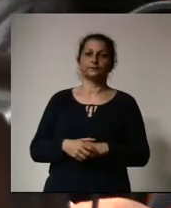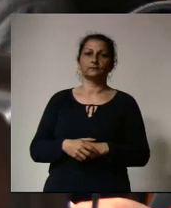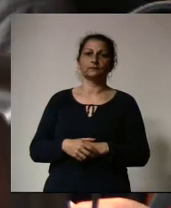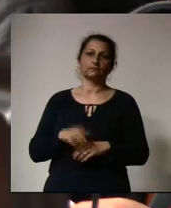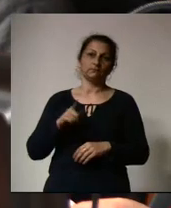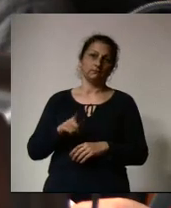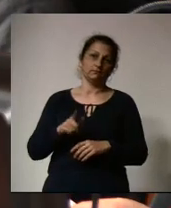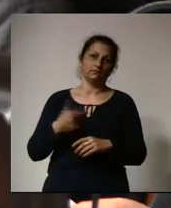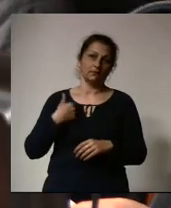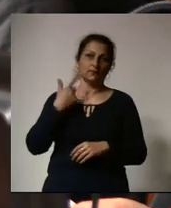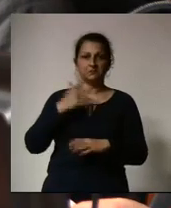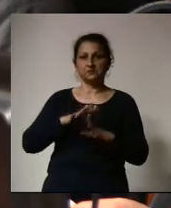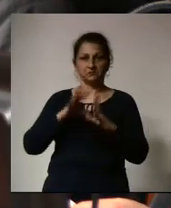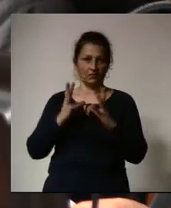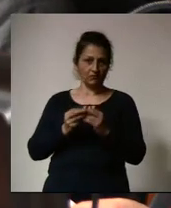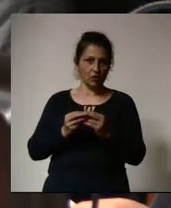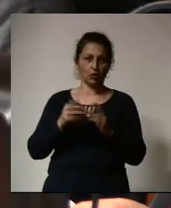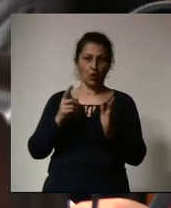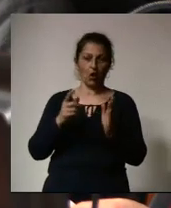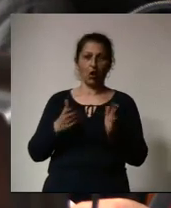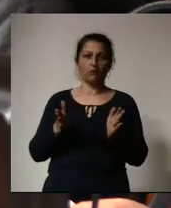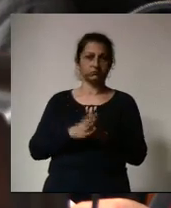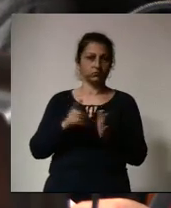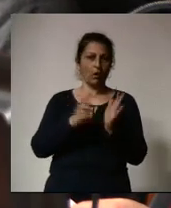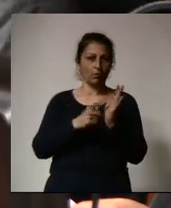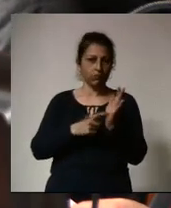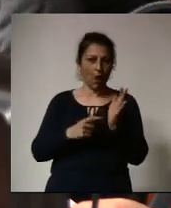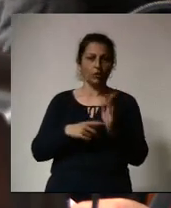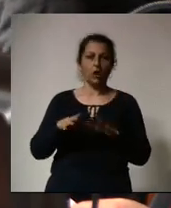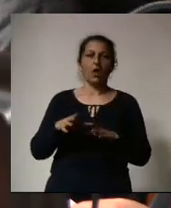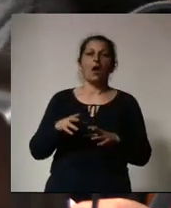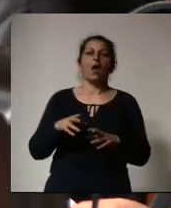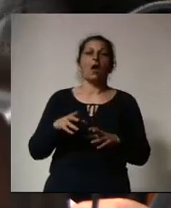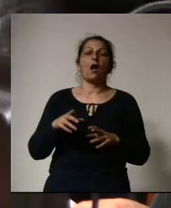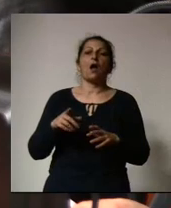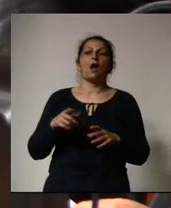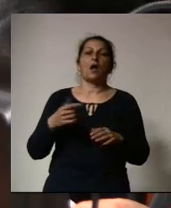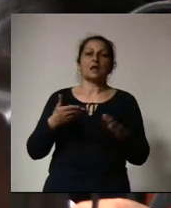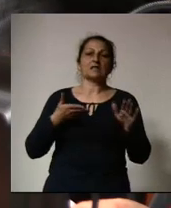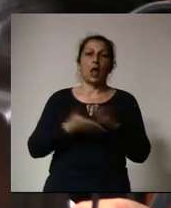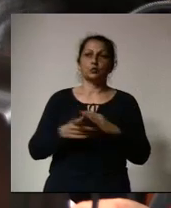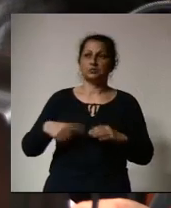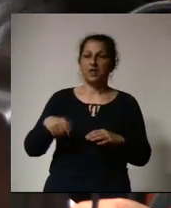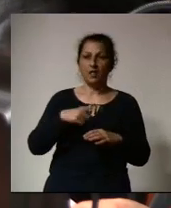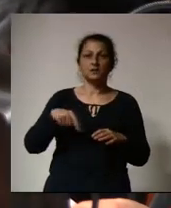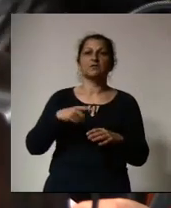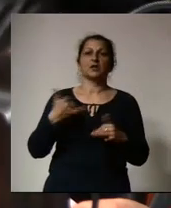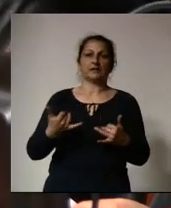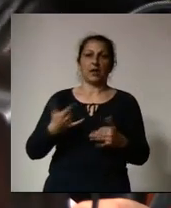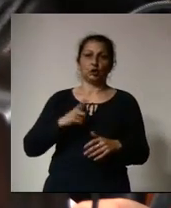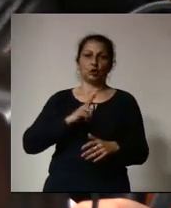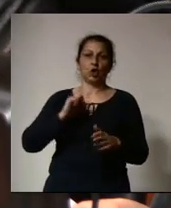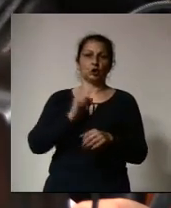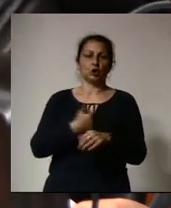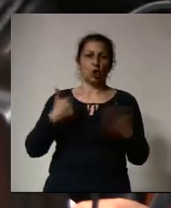Toľko k riadnym zaradeným bodom do rokovania zastupiteľstva. Čaká nás bod číslo 16 informácie